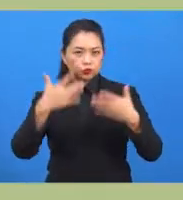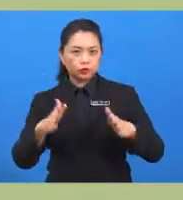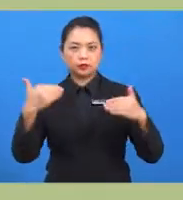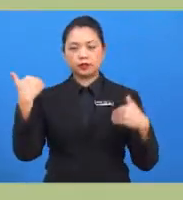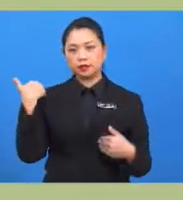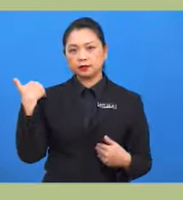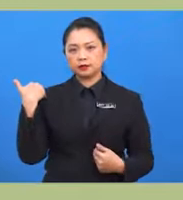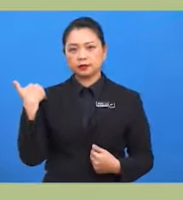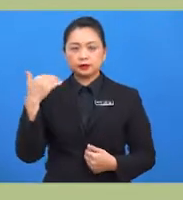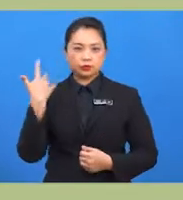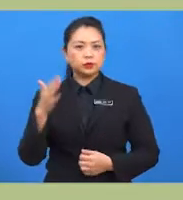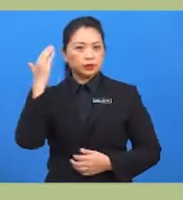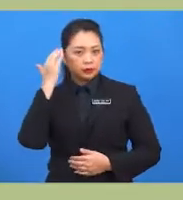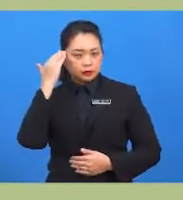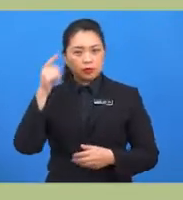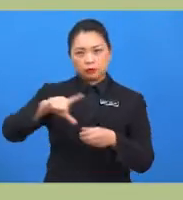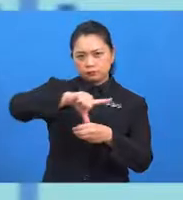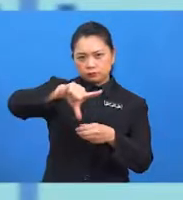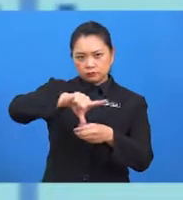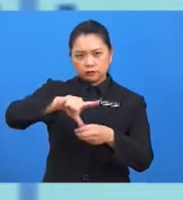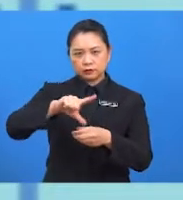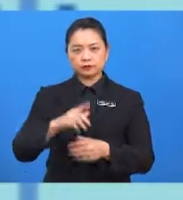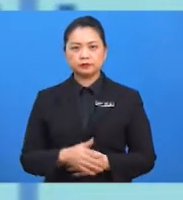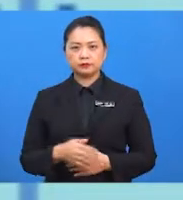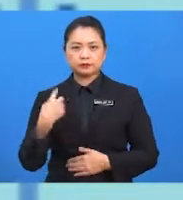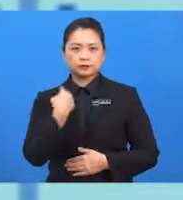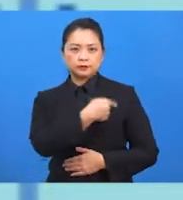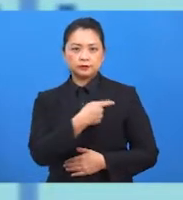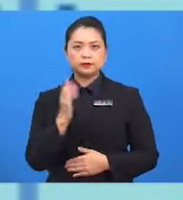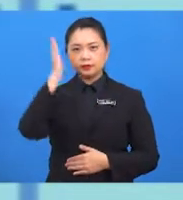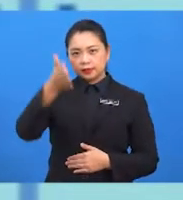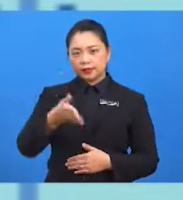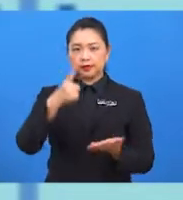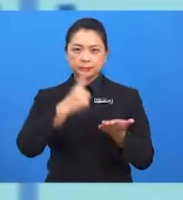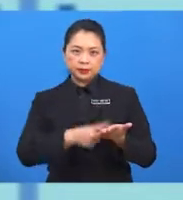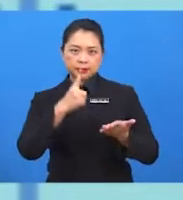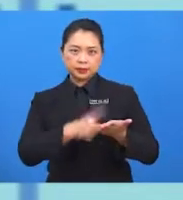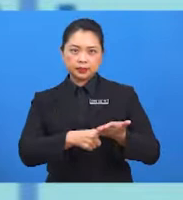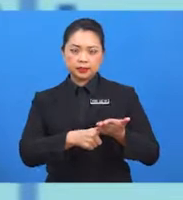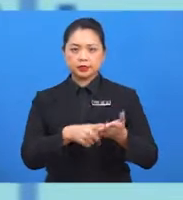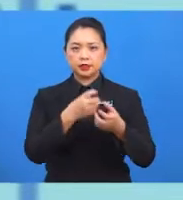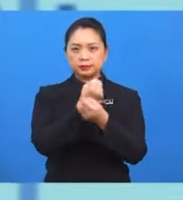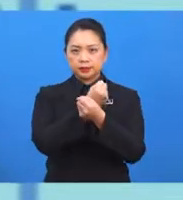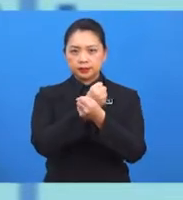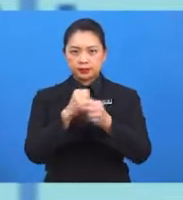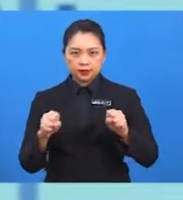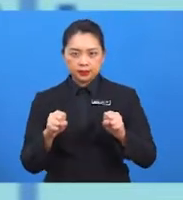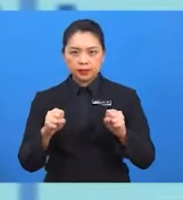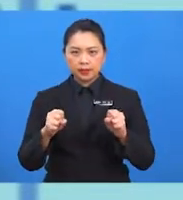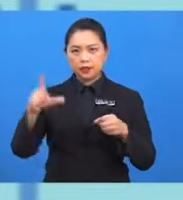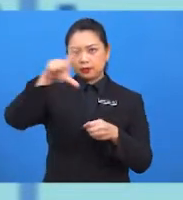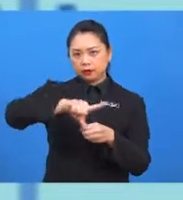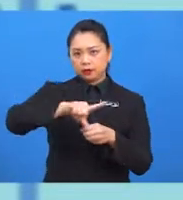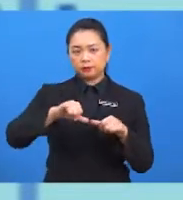yang diketahui kepekatannya Ayo kita akan membincangkan penyediaan larutan